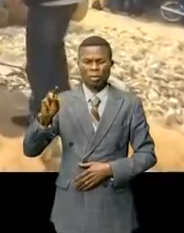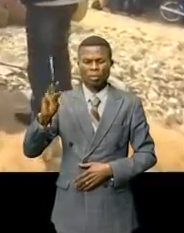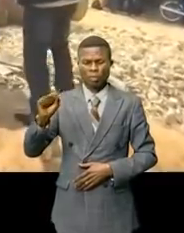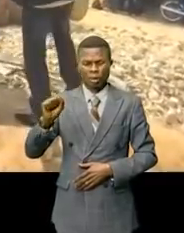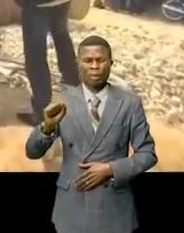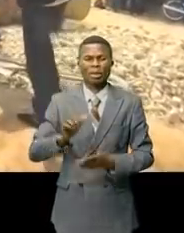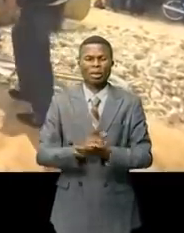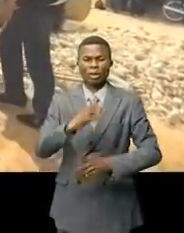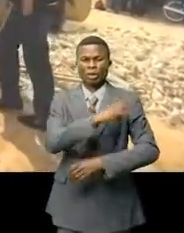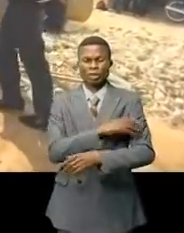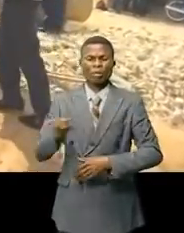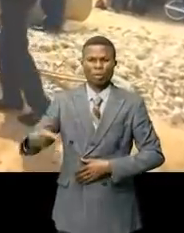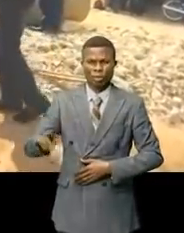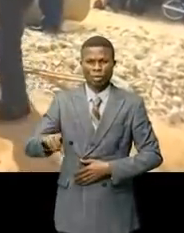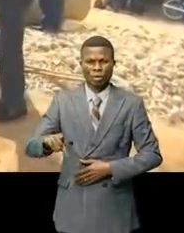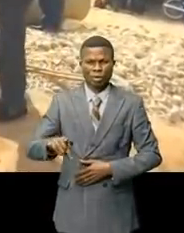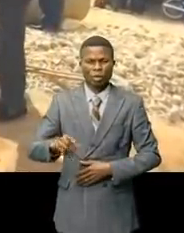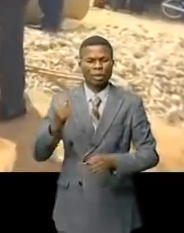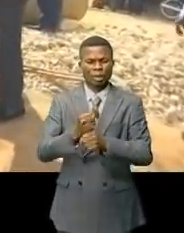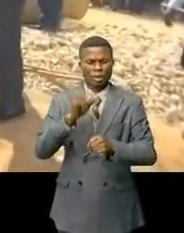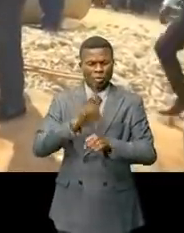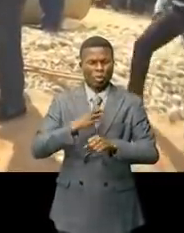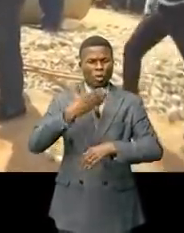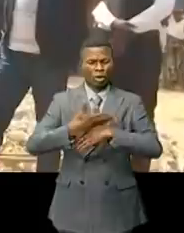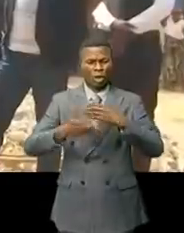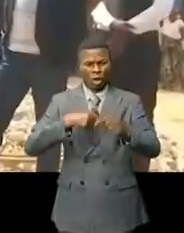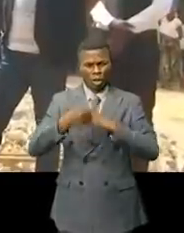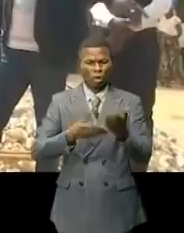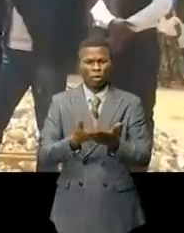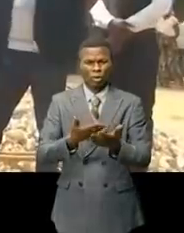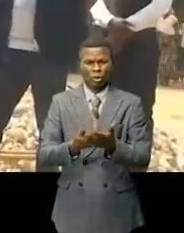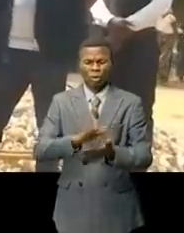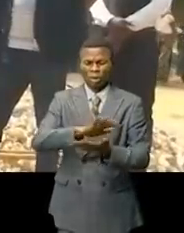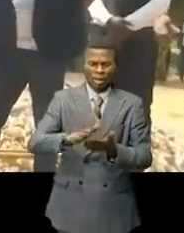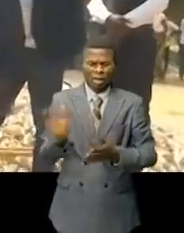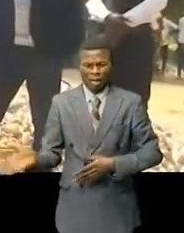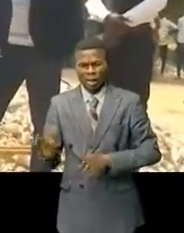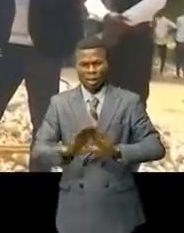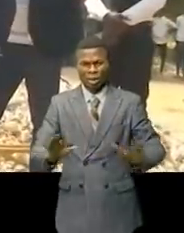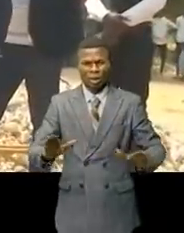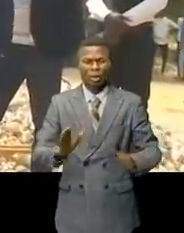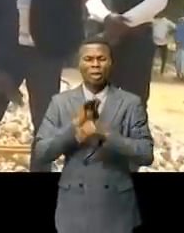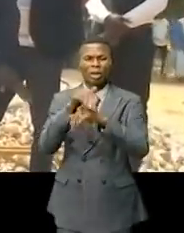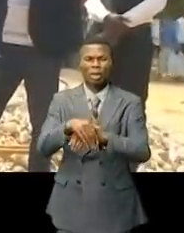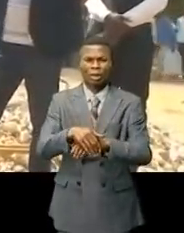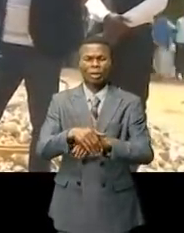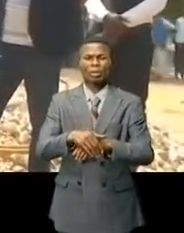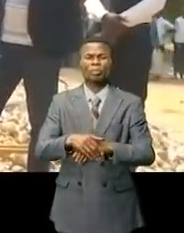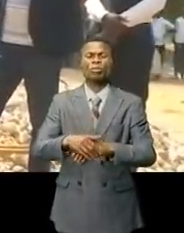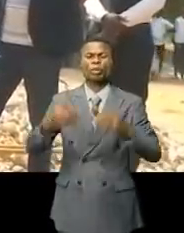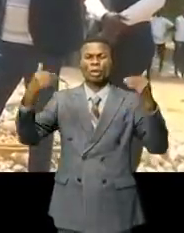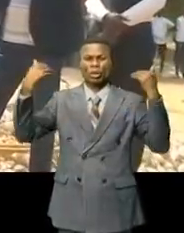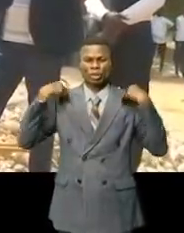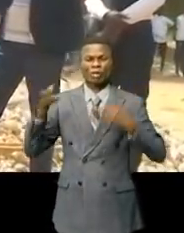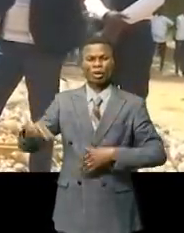les chef lieu de la province ubu certains travaux de construction des ouvrages d'assainissement des 6 avenue grâce à l'implication du chef de l'exécutif provincial